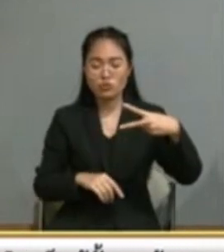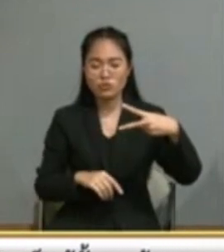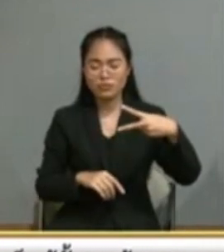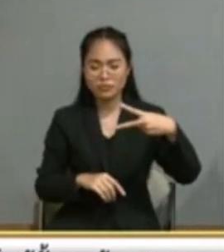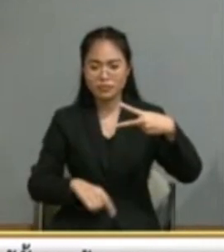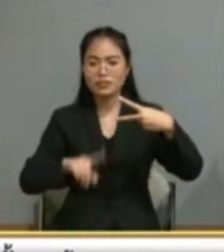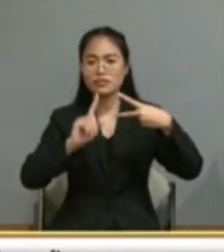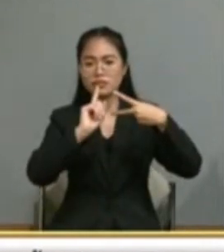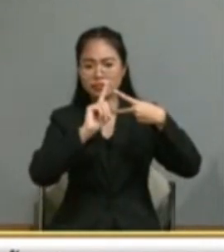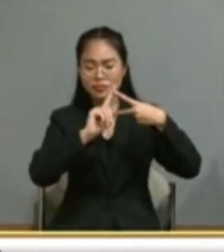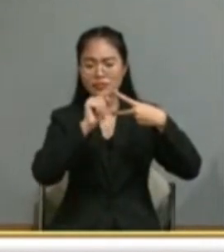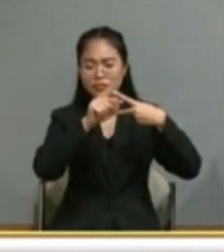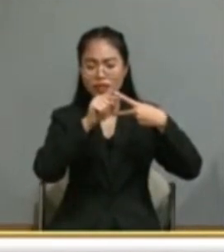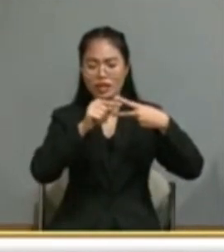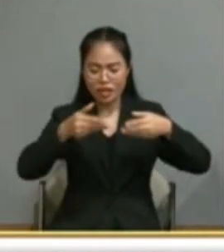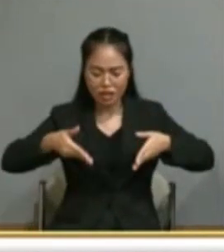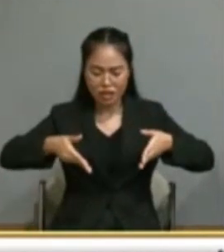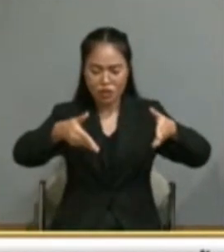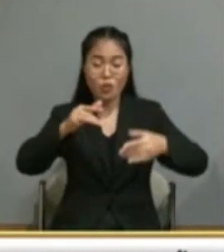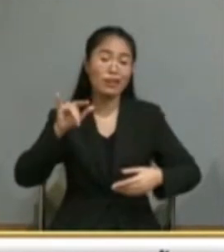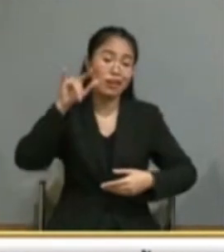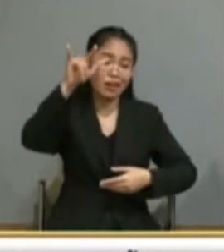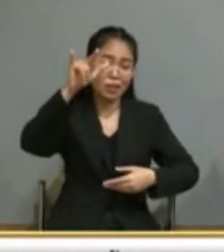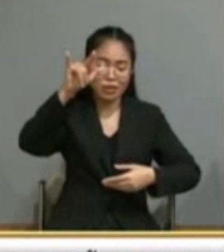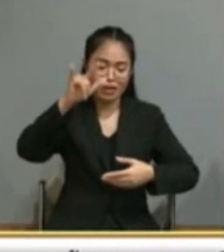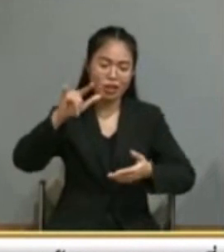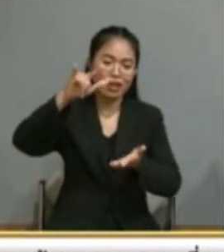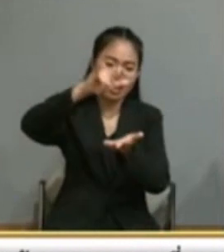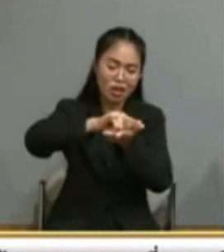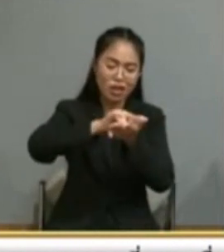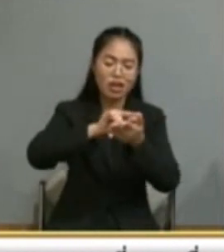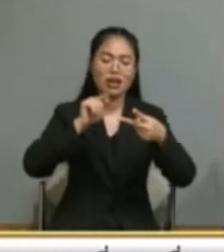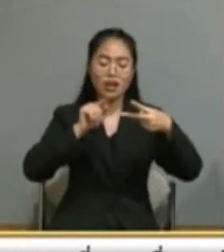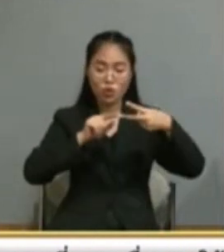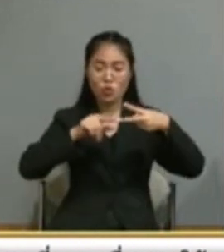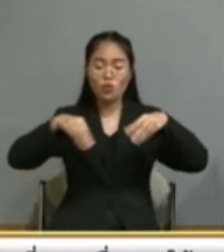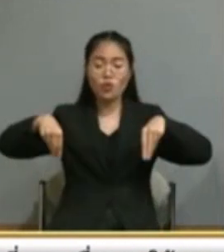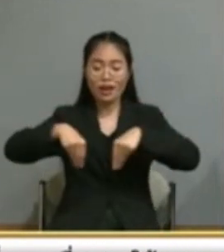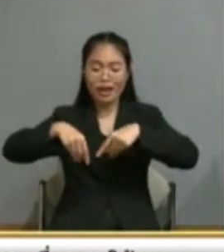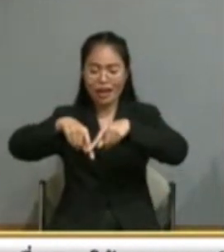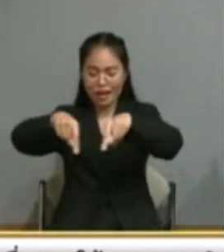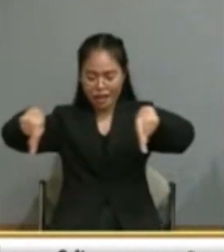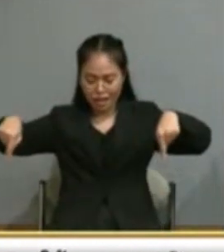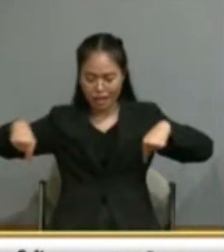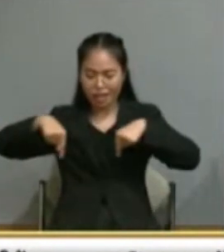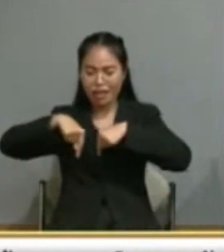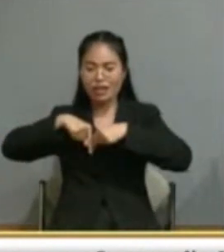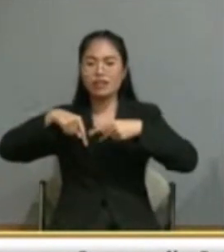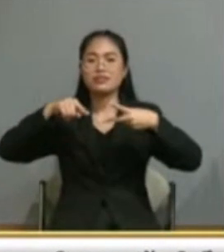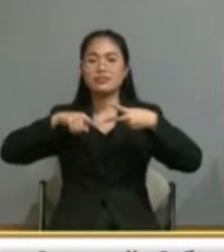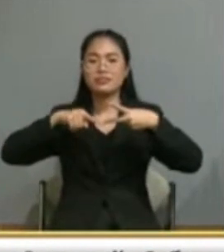คือพื้นที่ในเขติธรรการบินว่า soiและพื้นที่นอกเขติธรรการบินก็คอ lant